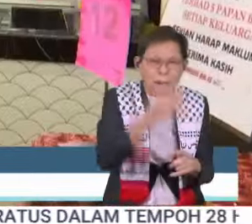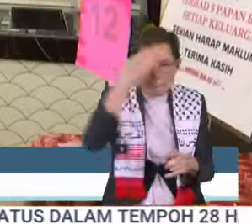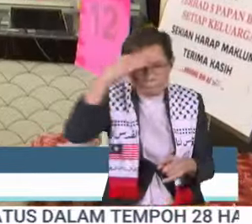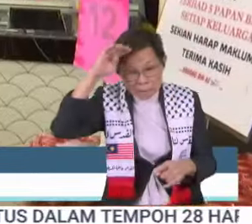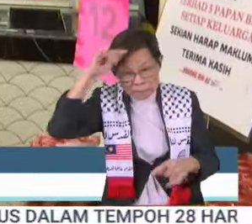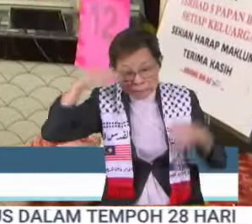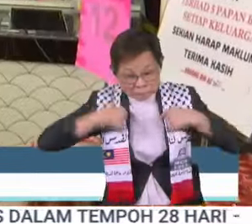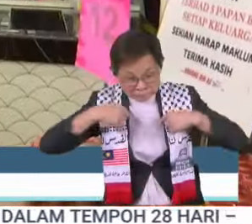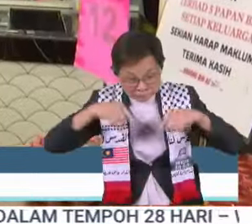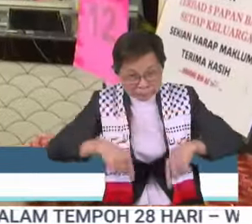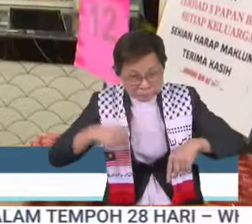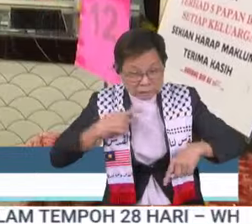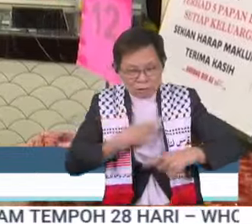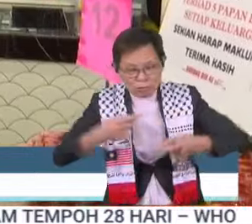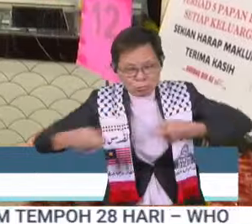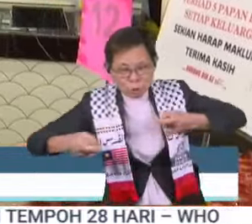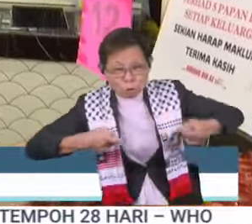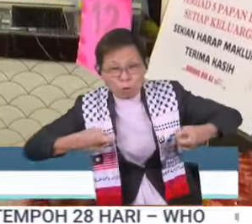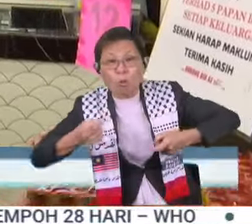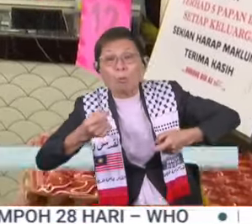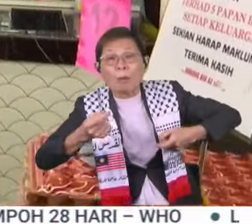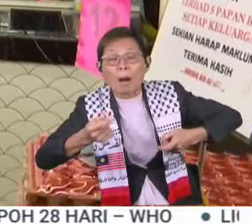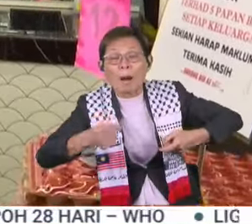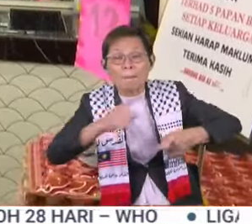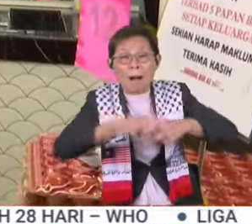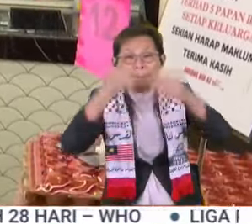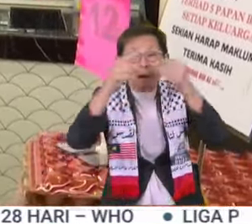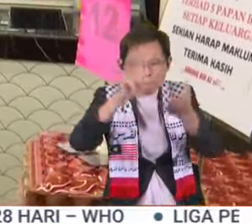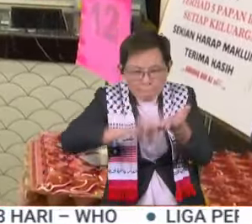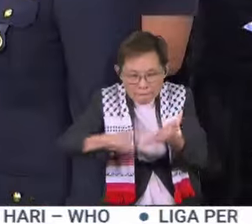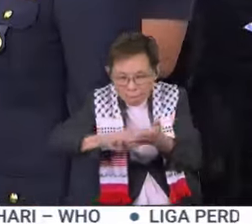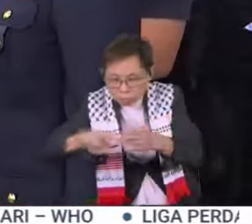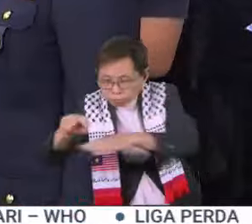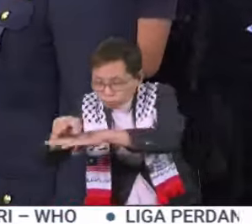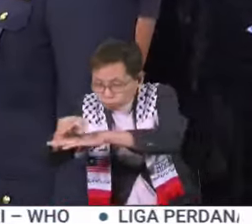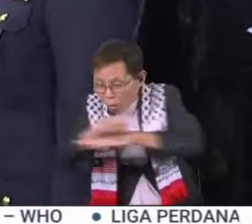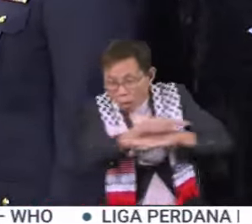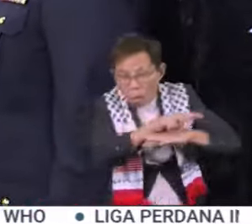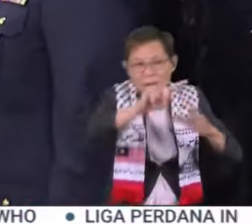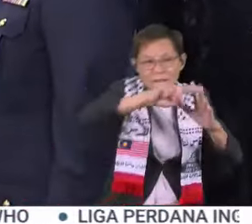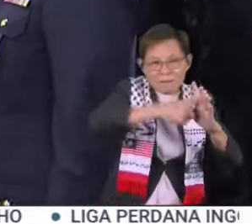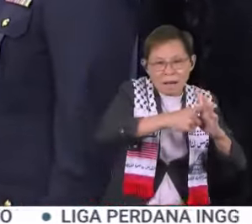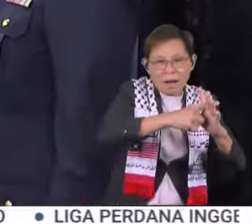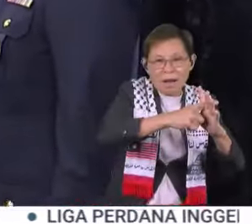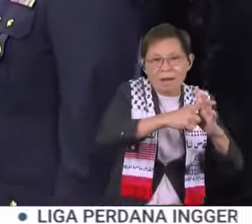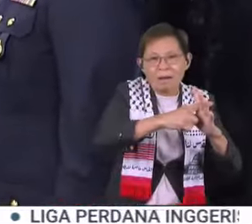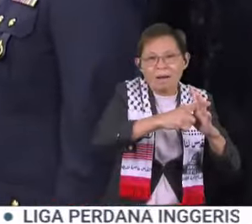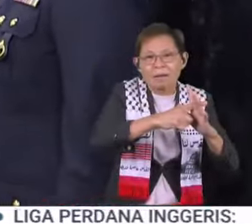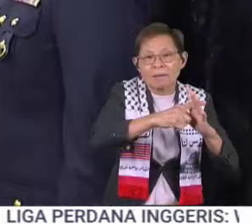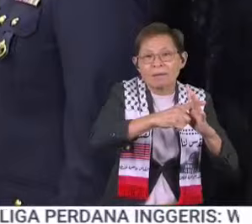terkawal. Beliau memaklumkannya semasa pemeriksaan dan pemantauan sempena pelaksanaan